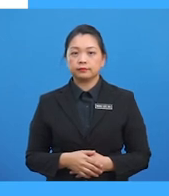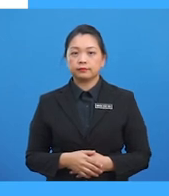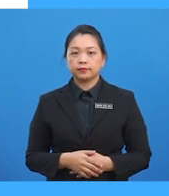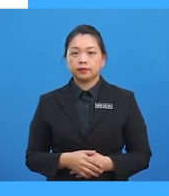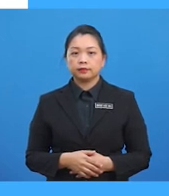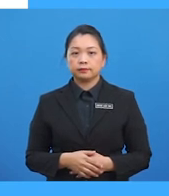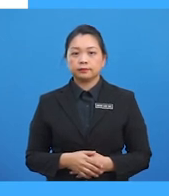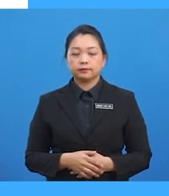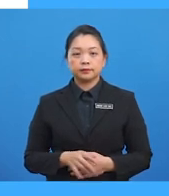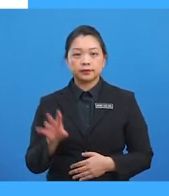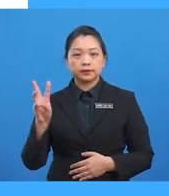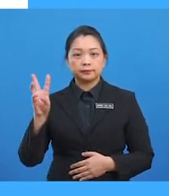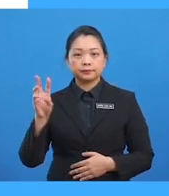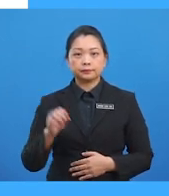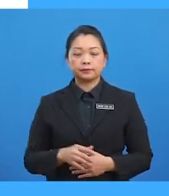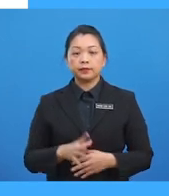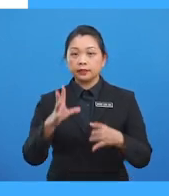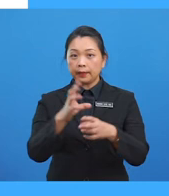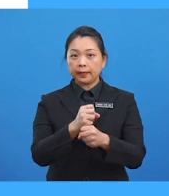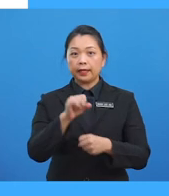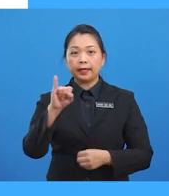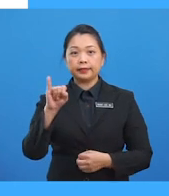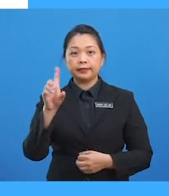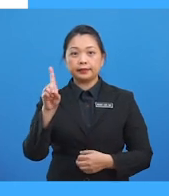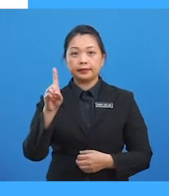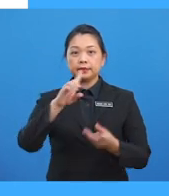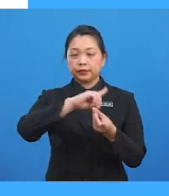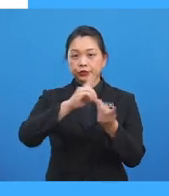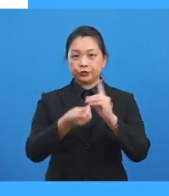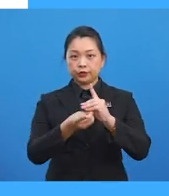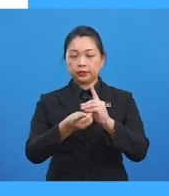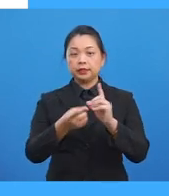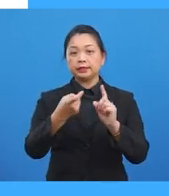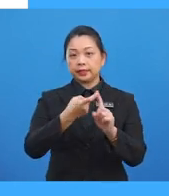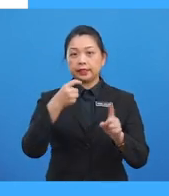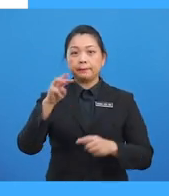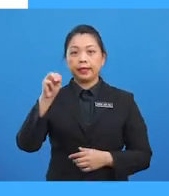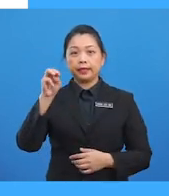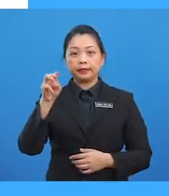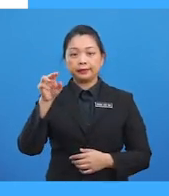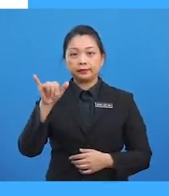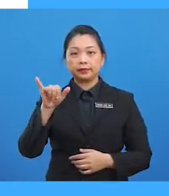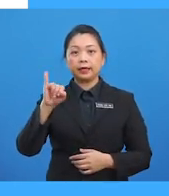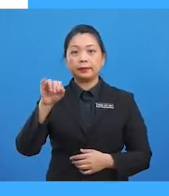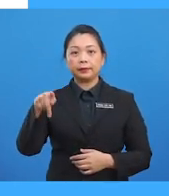portal. Yang keenam, dapatkan ID digital dari MyIPO,